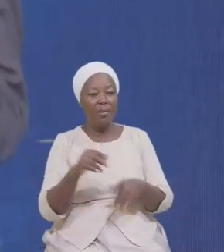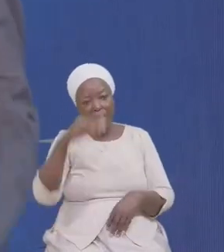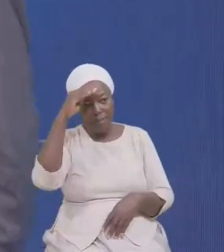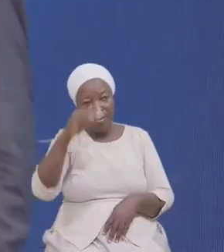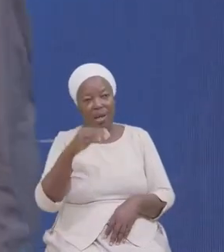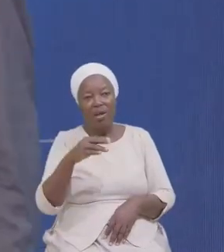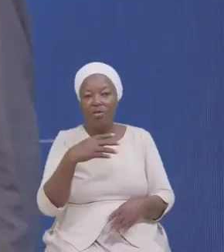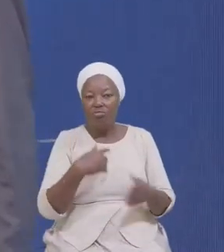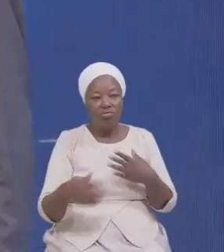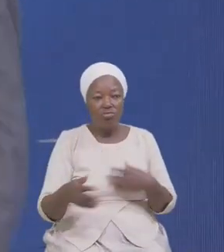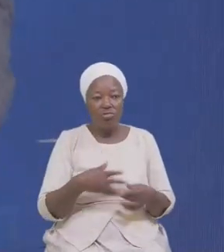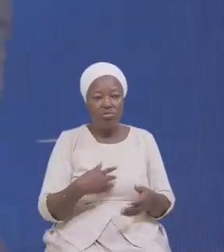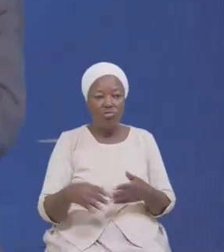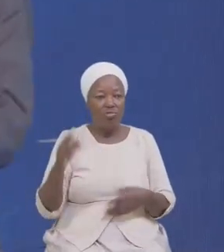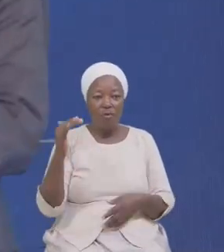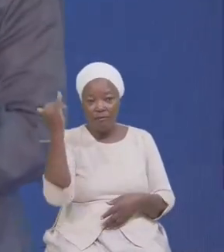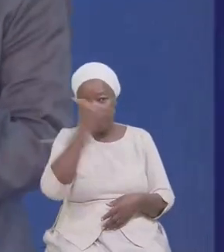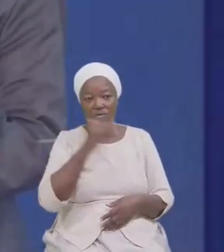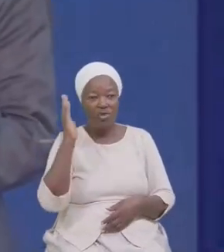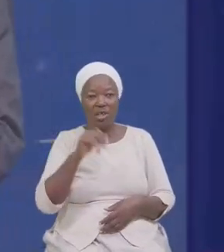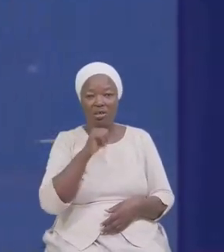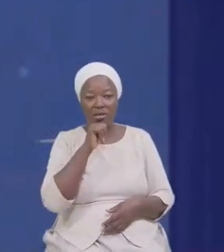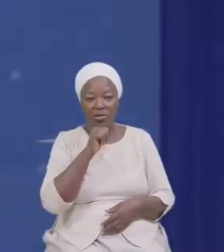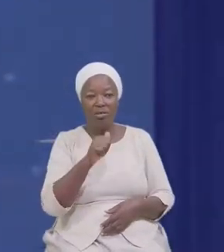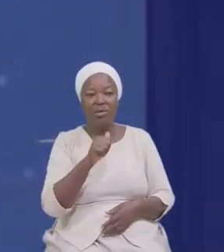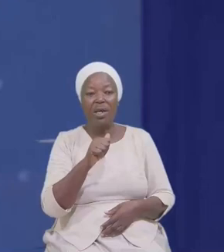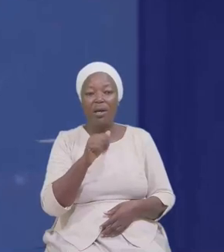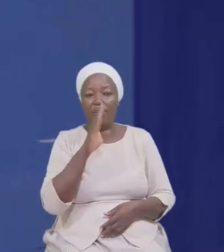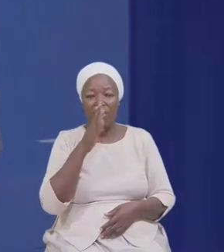insensés ne pourront y passer. Verset 9,